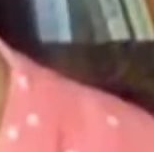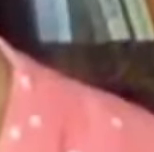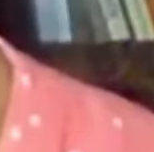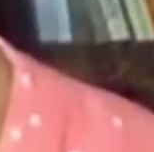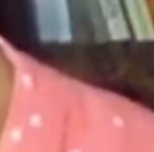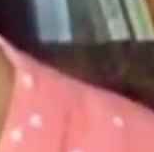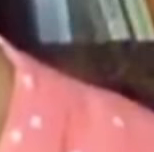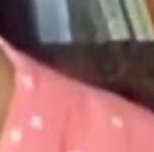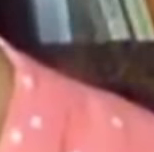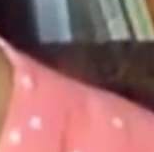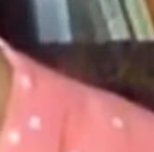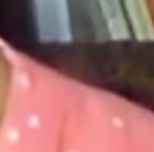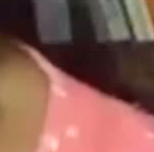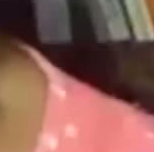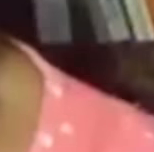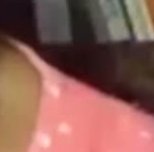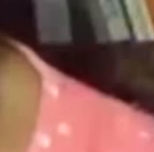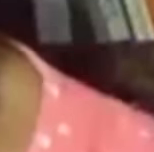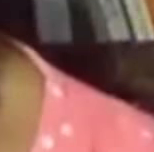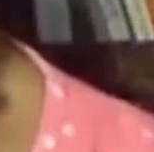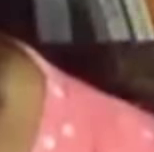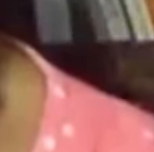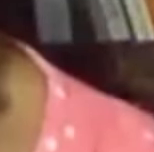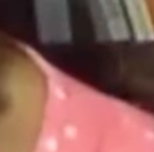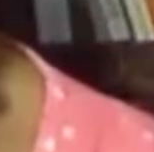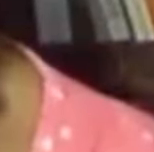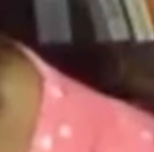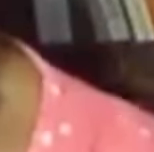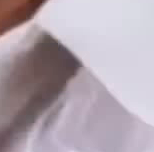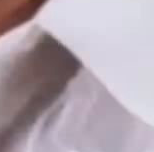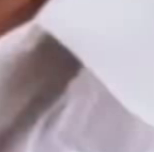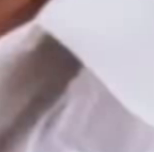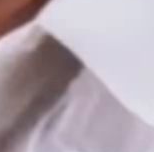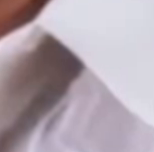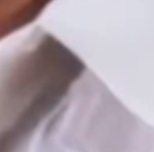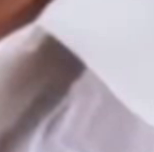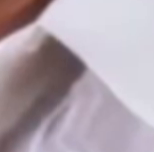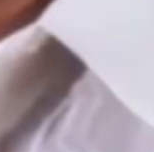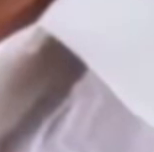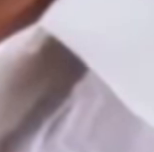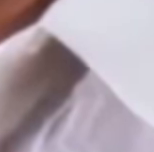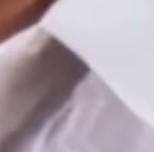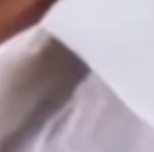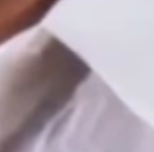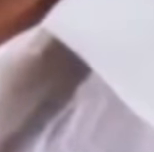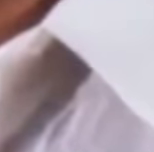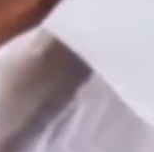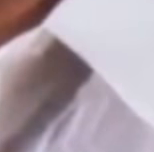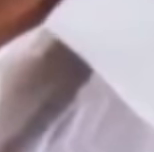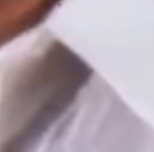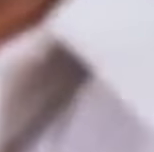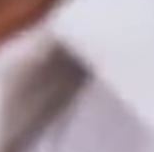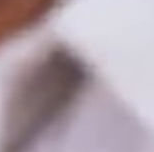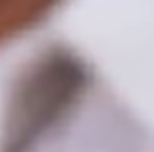sexual molestation na traumatized ang katawan ko. Nagpinta si yung takot